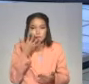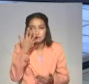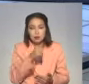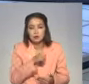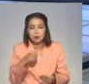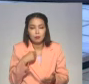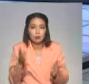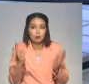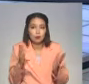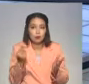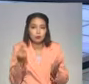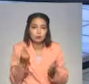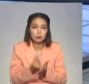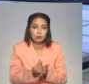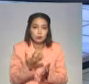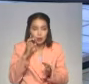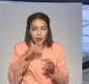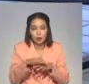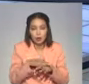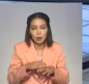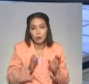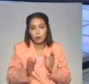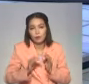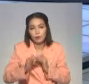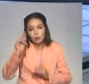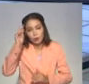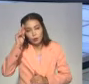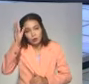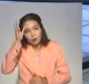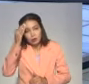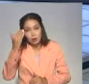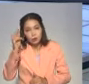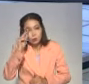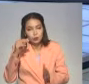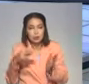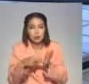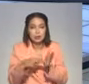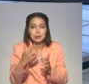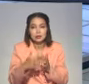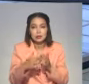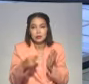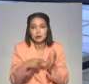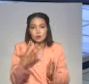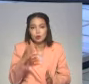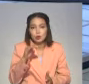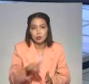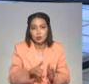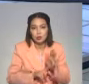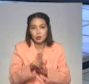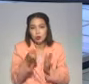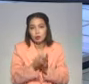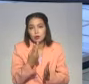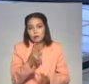ең үлкен өсім. Қазір елімізде жоғарғы оқу орындарында ақылы білім алудың орташа құны 500 мың теңгеден басталып, 2 миллион теңгеге дейін